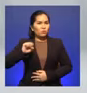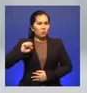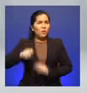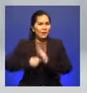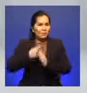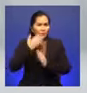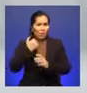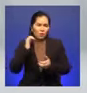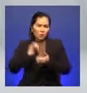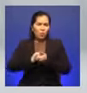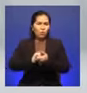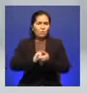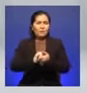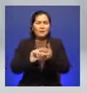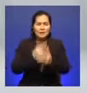สมาตั้งแต่ปี